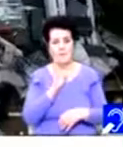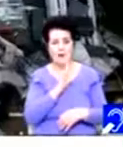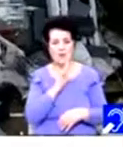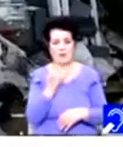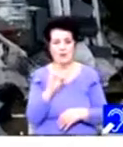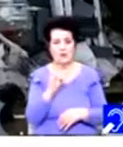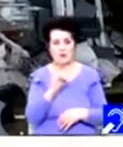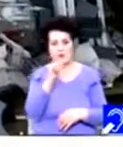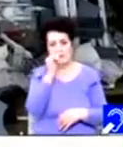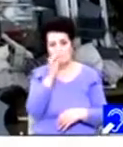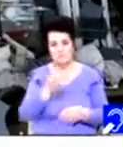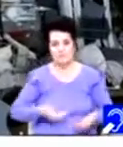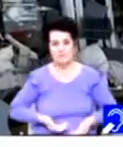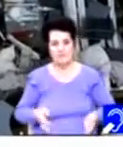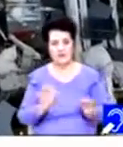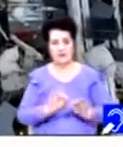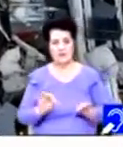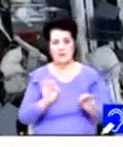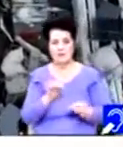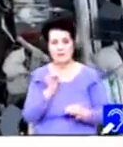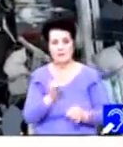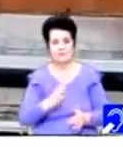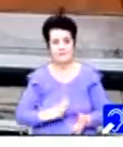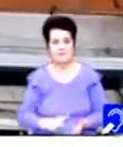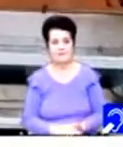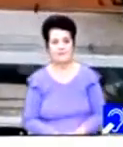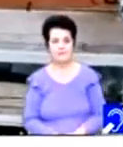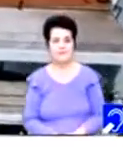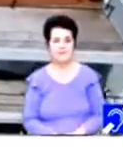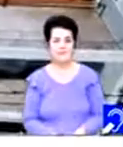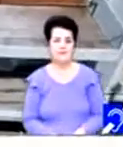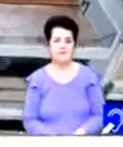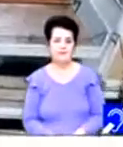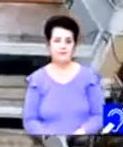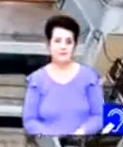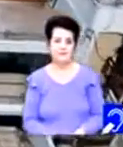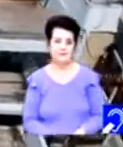și copilul nu au avut nicio șansă de supraviețuire.